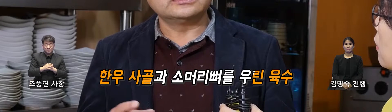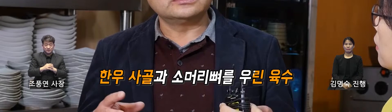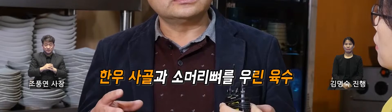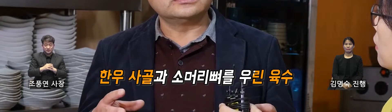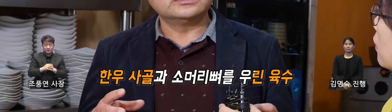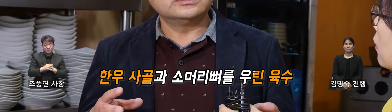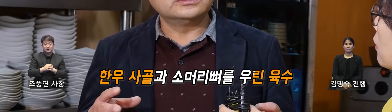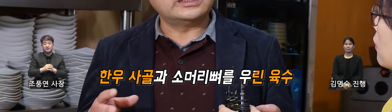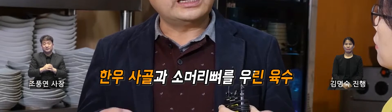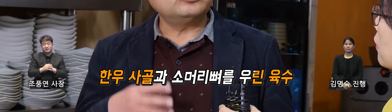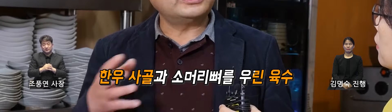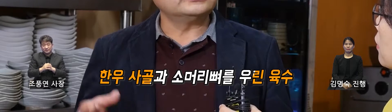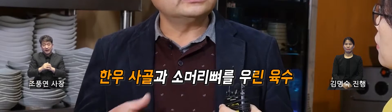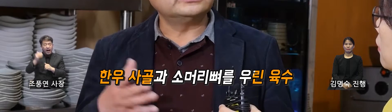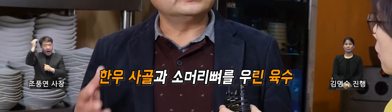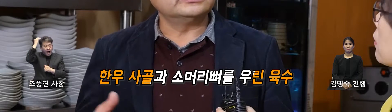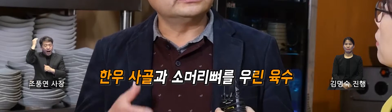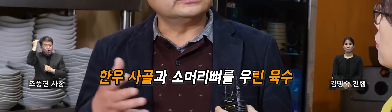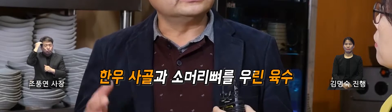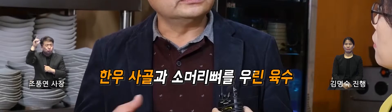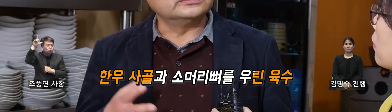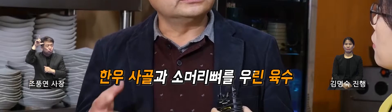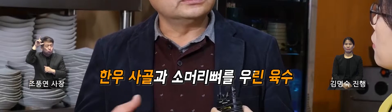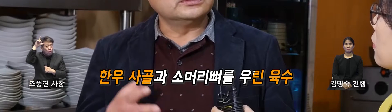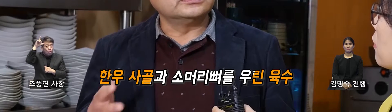순수하니 그 한우만